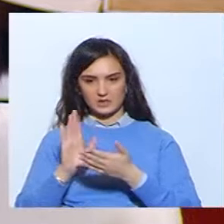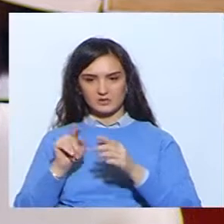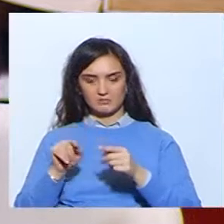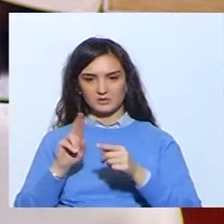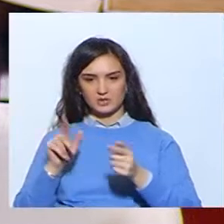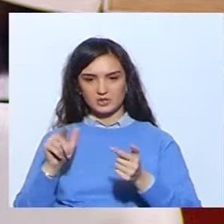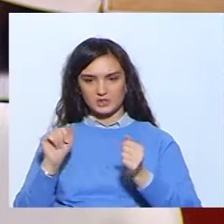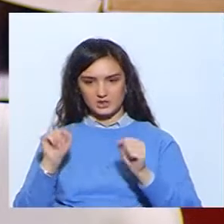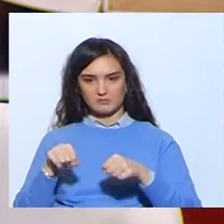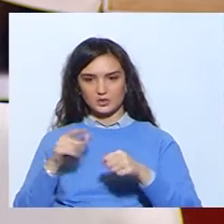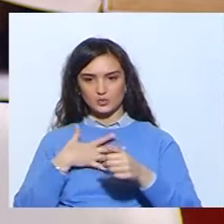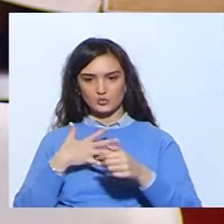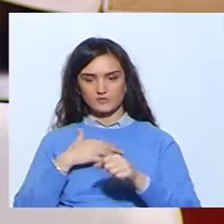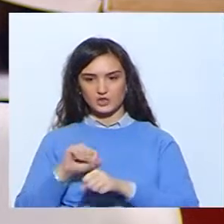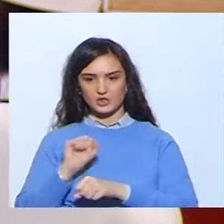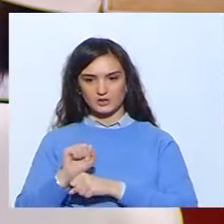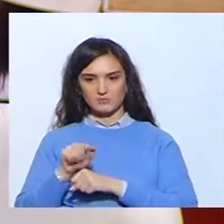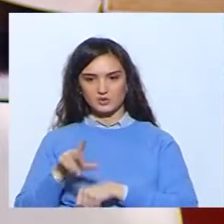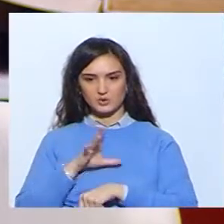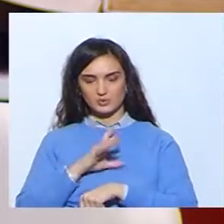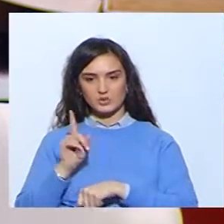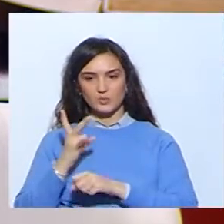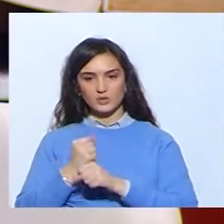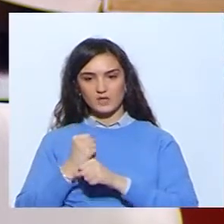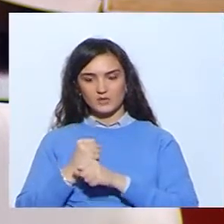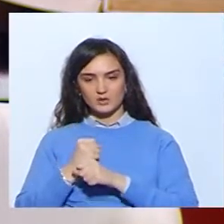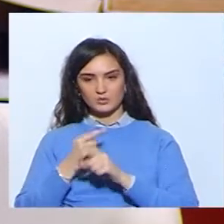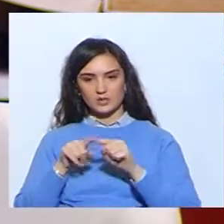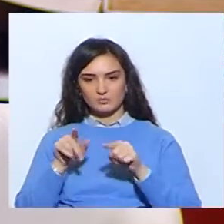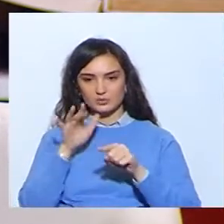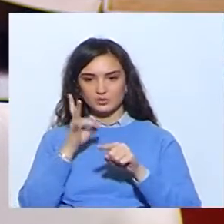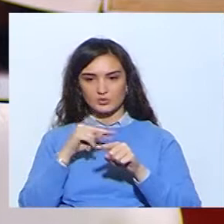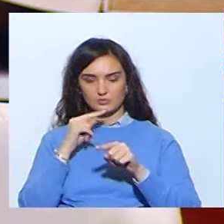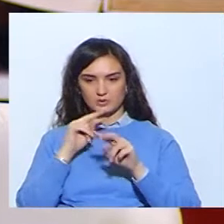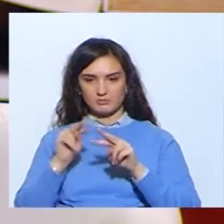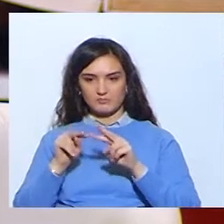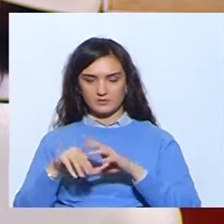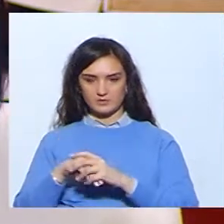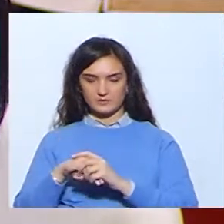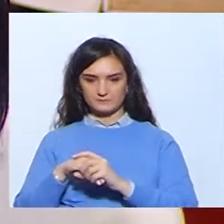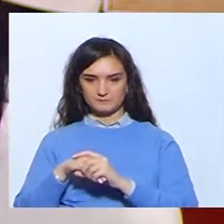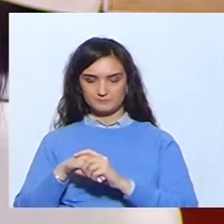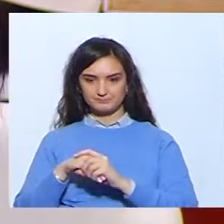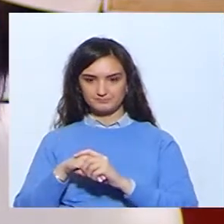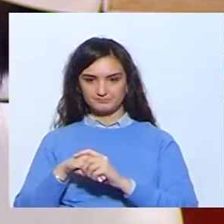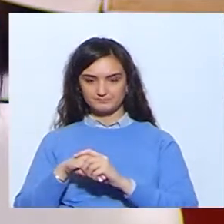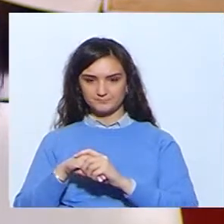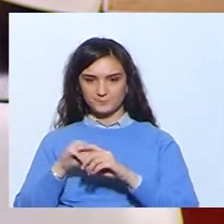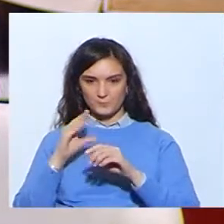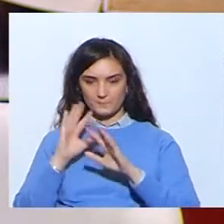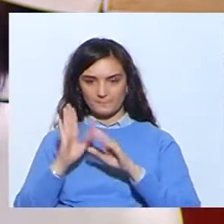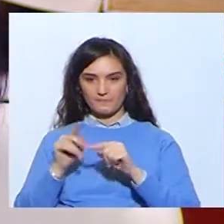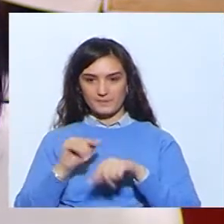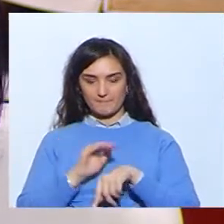და შესაძლებელია სუნთქვის გაჩერებაც დაფიქსირდეს. რა უნდა გავაკეთოთ ამ დროს და რას უნდა მივაქციოთ ყურადღება? როდესაც